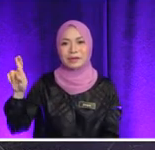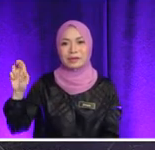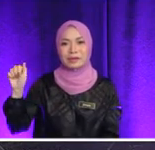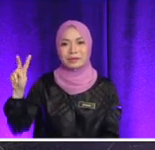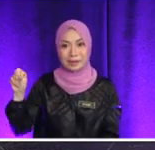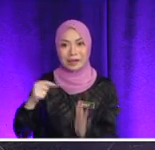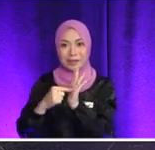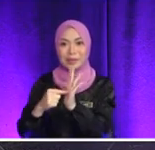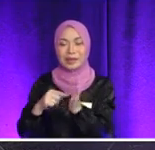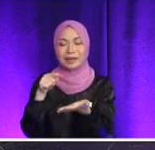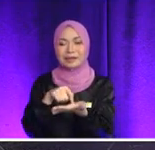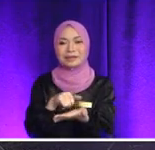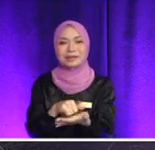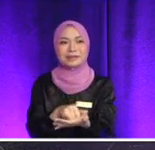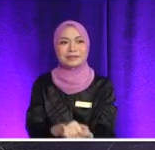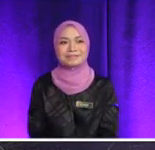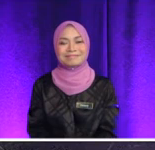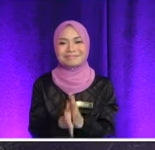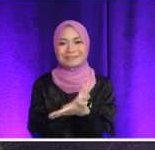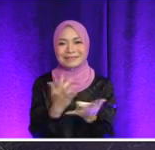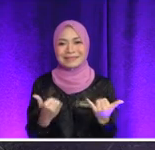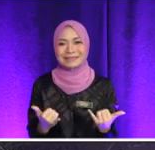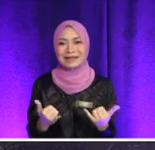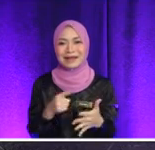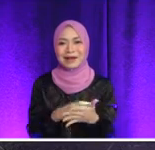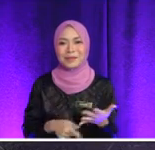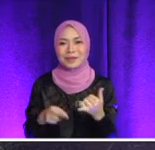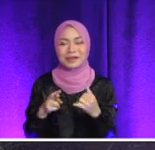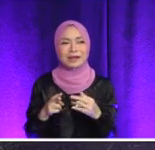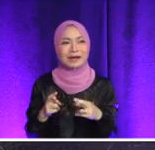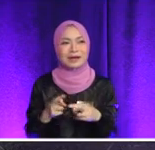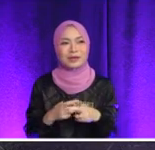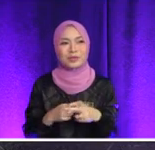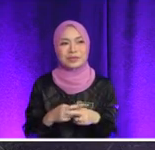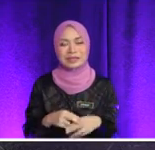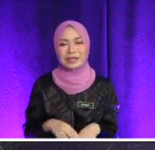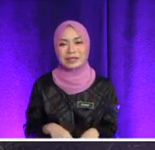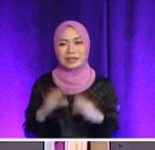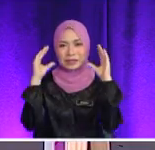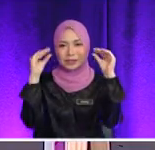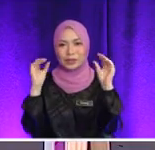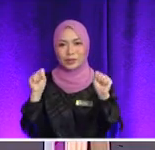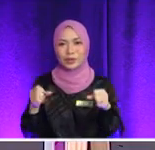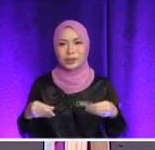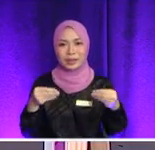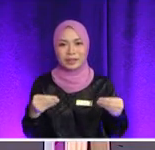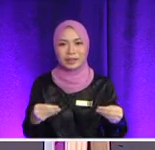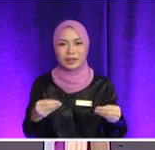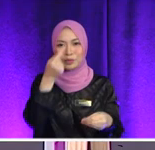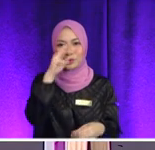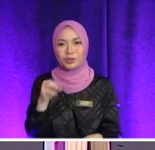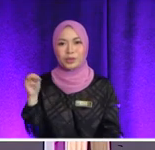rancangan segmen ini mungkin juga ada sedikit rumusan berkaitan pembelajaran kita hari ini Cikgu Oke rumusan daripada saya